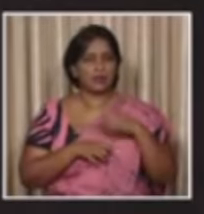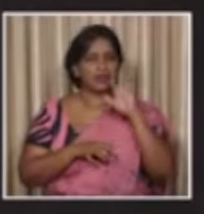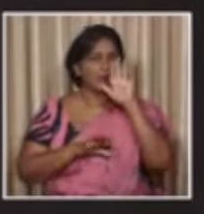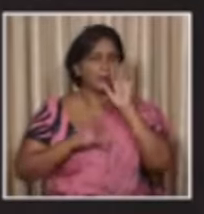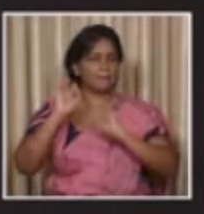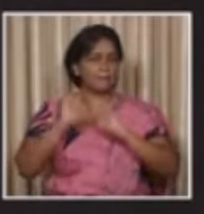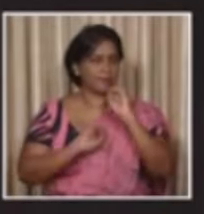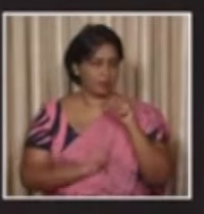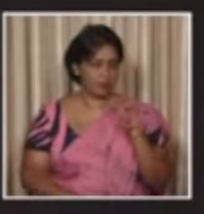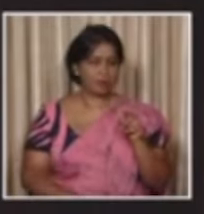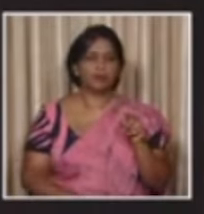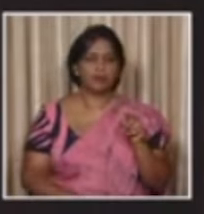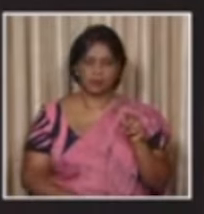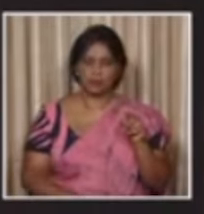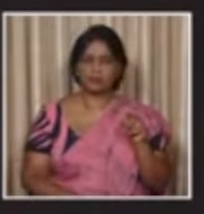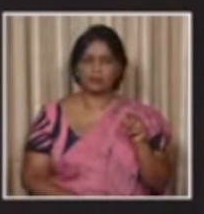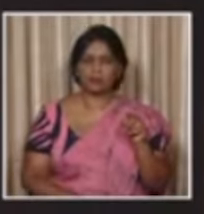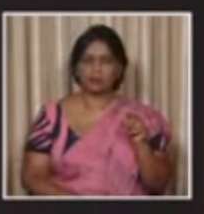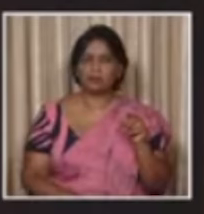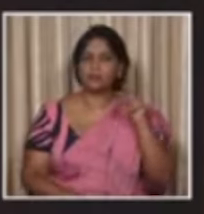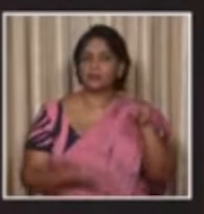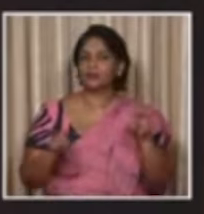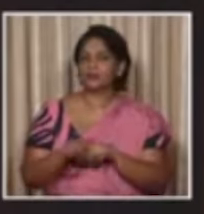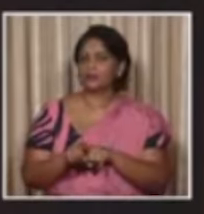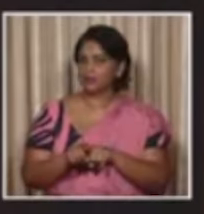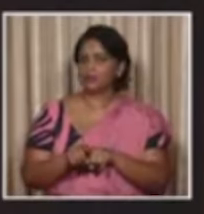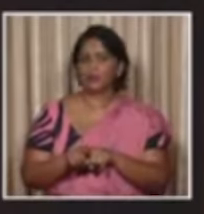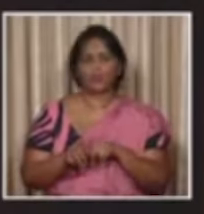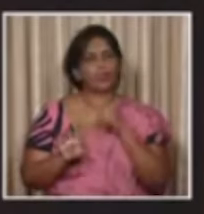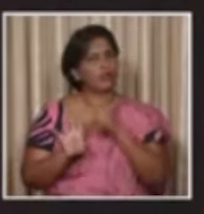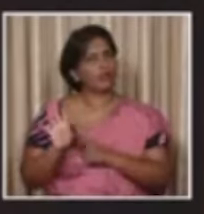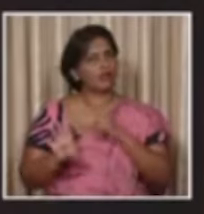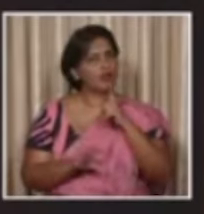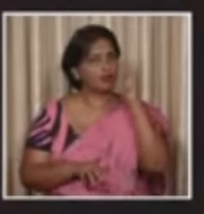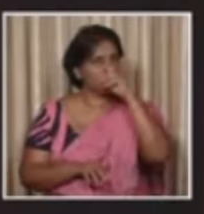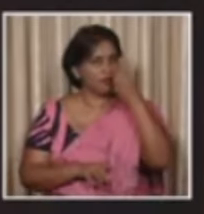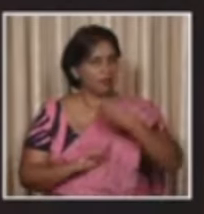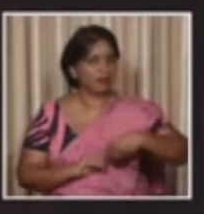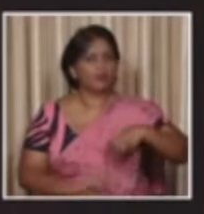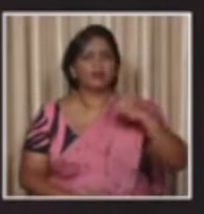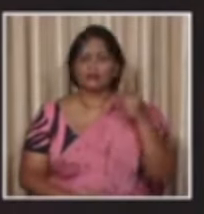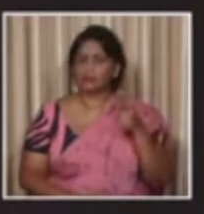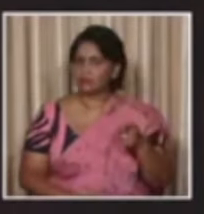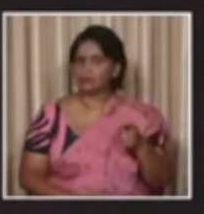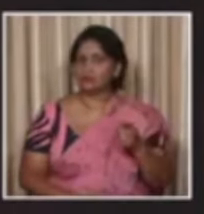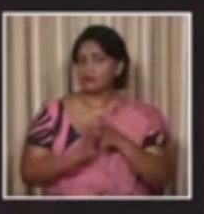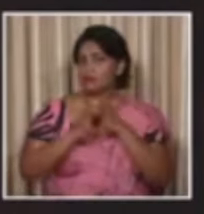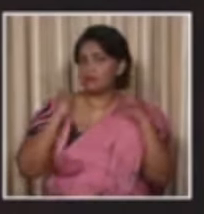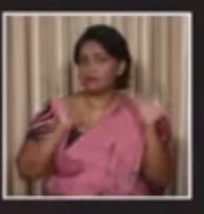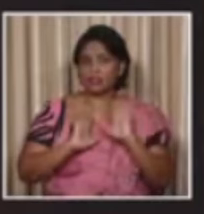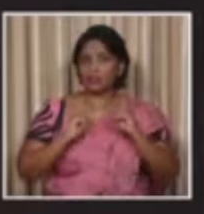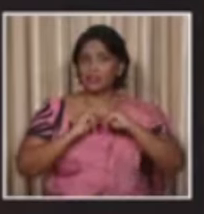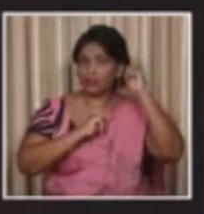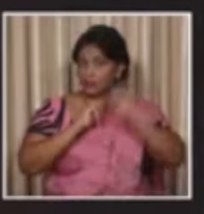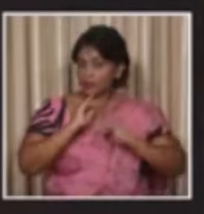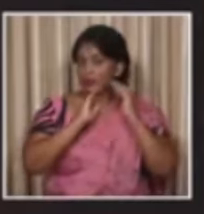109යි. 109යි. ඒ අනුව වාර්ෂික වැඩිවීම බලපුවාම මේක ලොකු එකක් නෙවෙයි